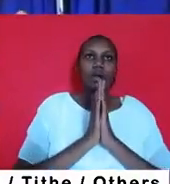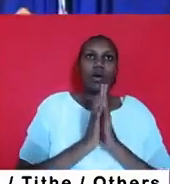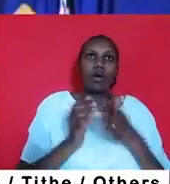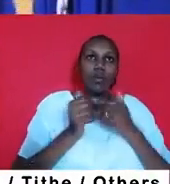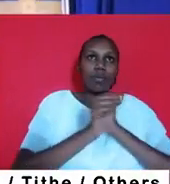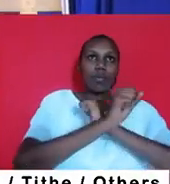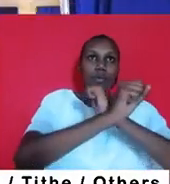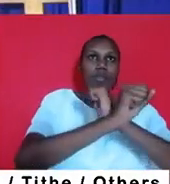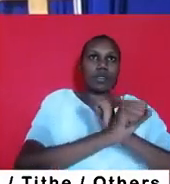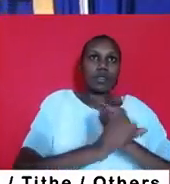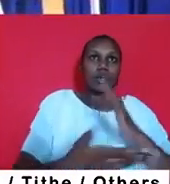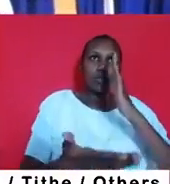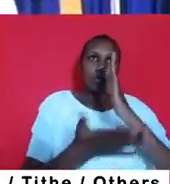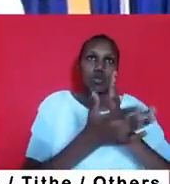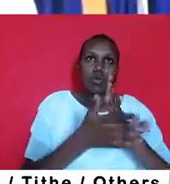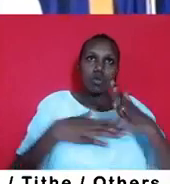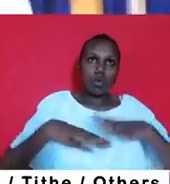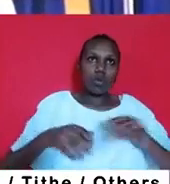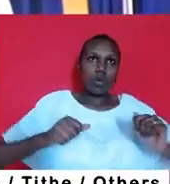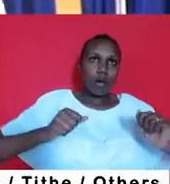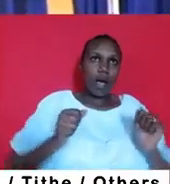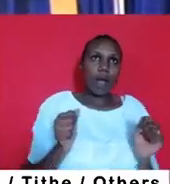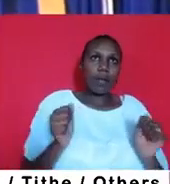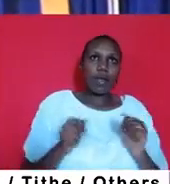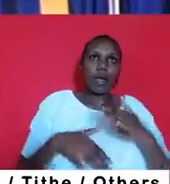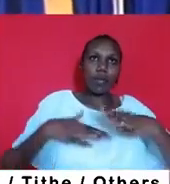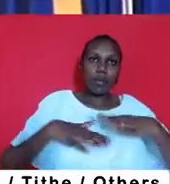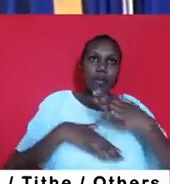Uwavike haki wahudumu wako.